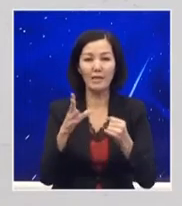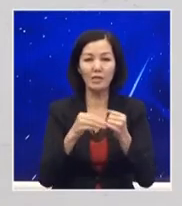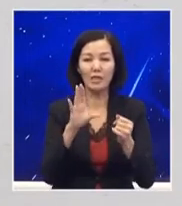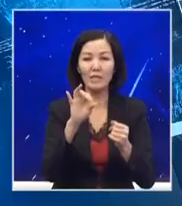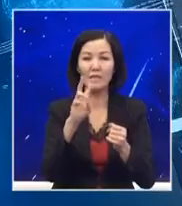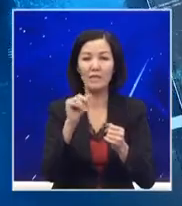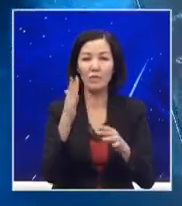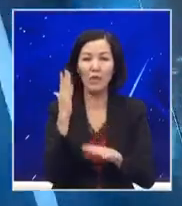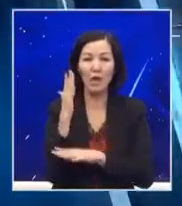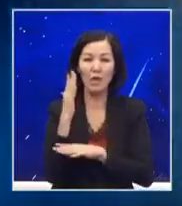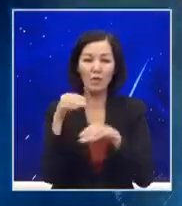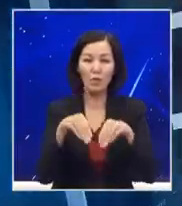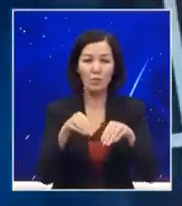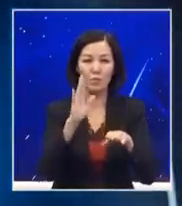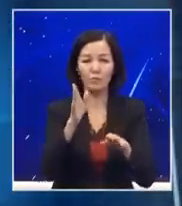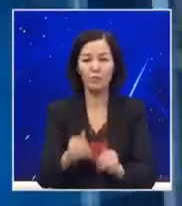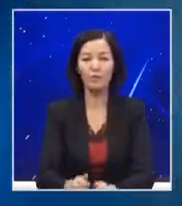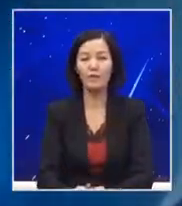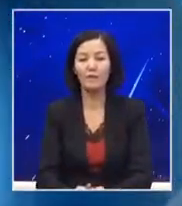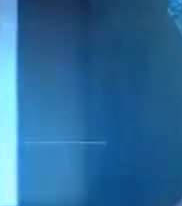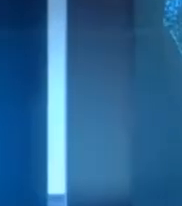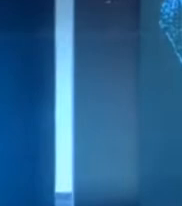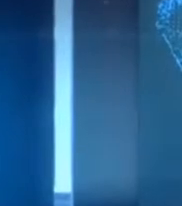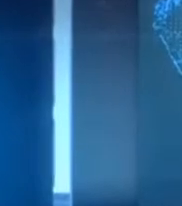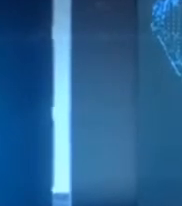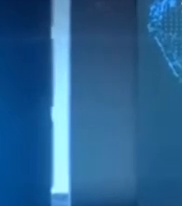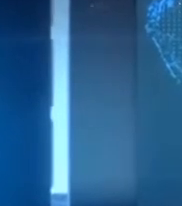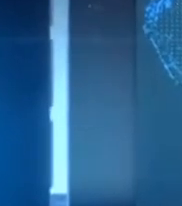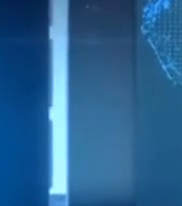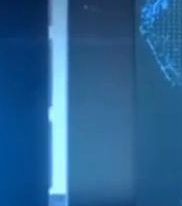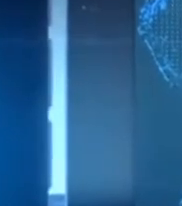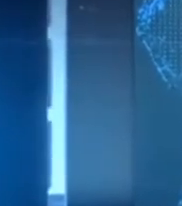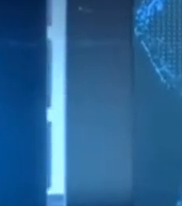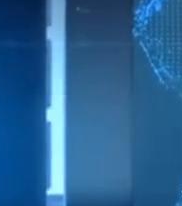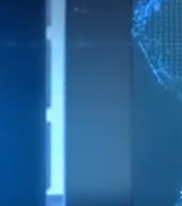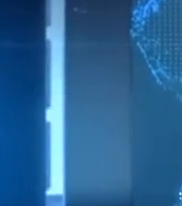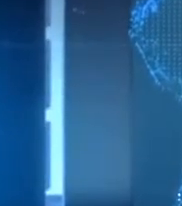отырғызбақ. Медет Жұмабай, Жасұлан Шымкенже, Жетісу телеарнасы.